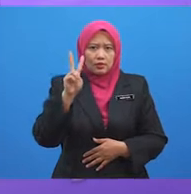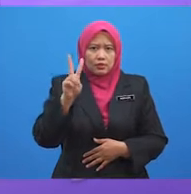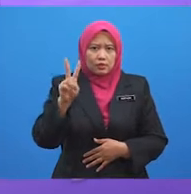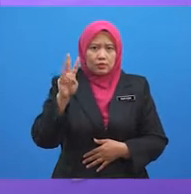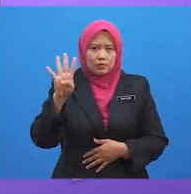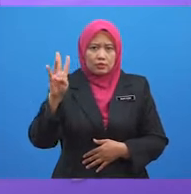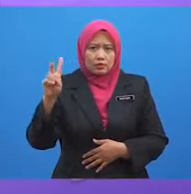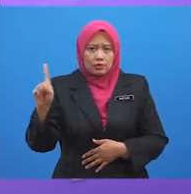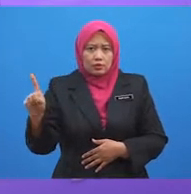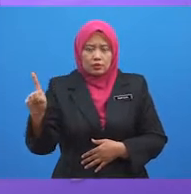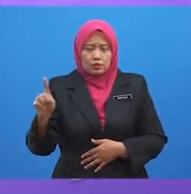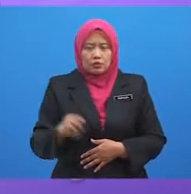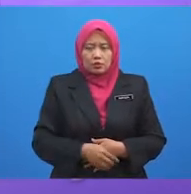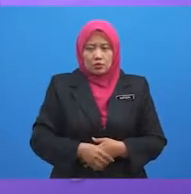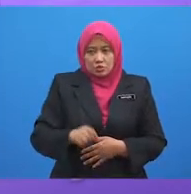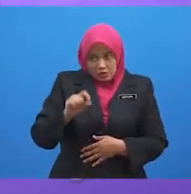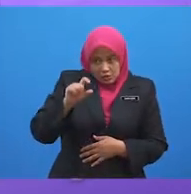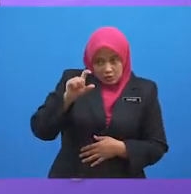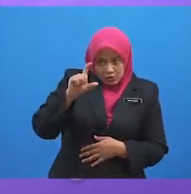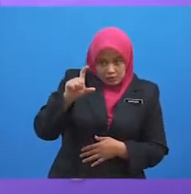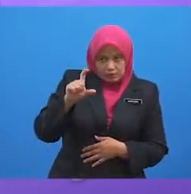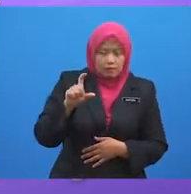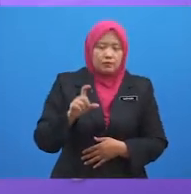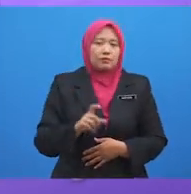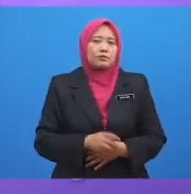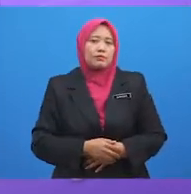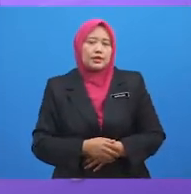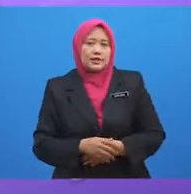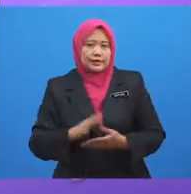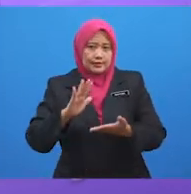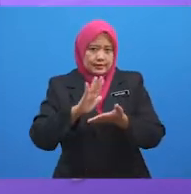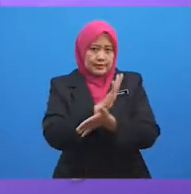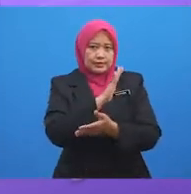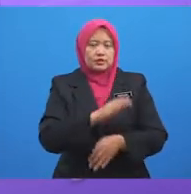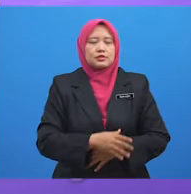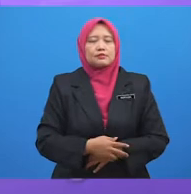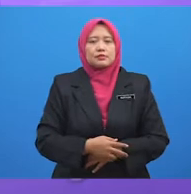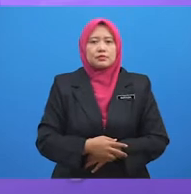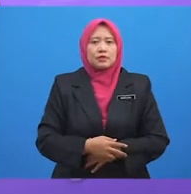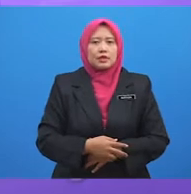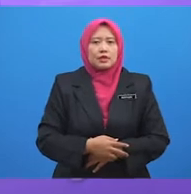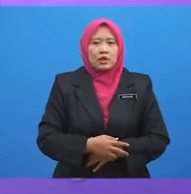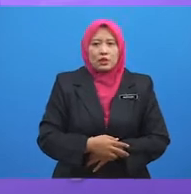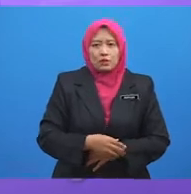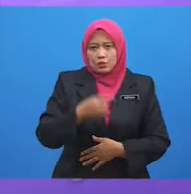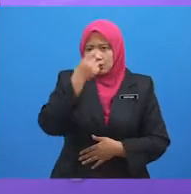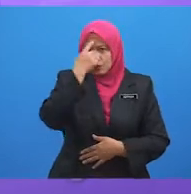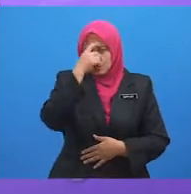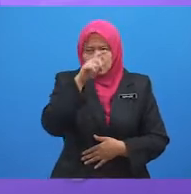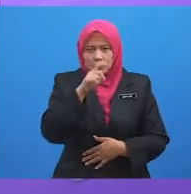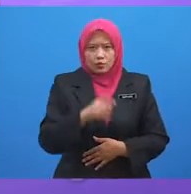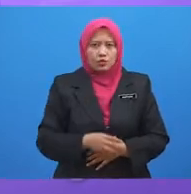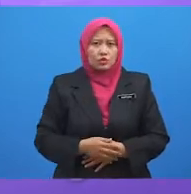dihasilkan. Di bidang penjanaan tenaga elektrik, uranium